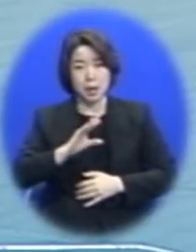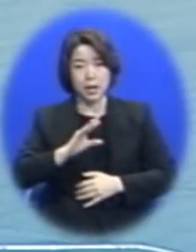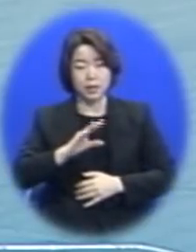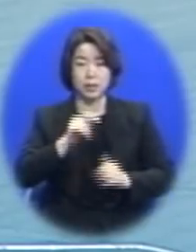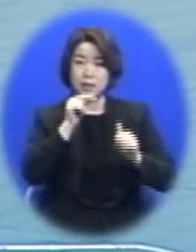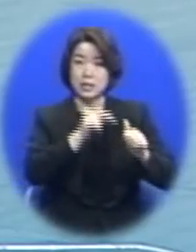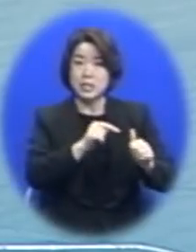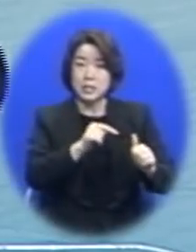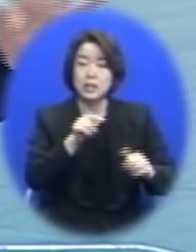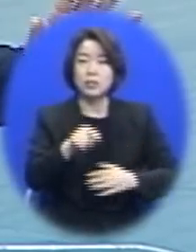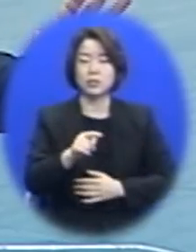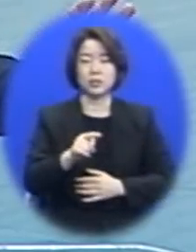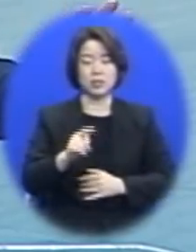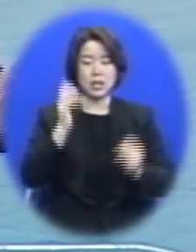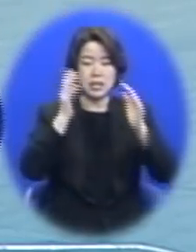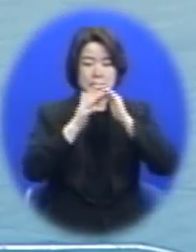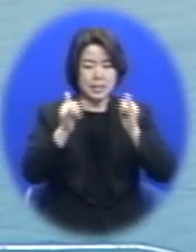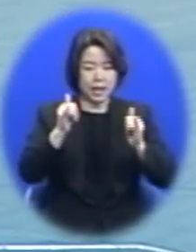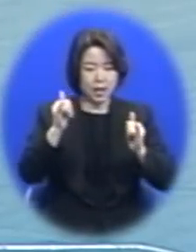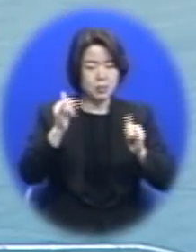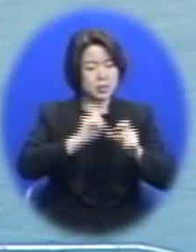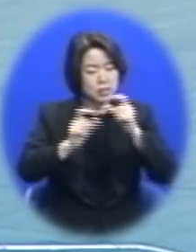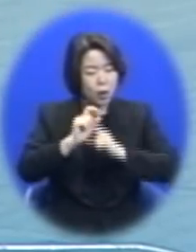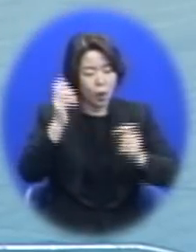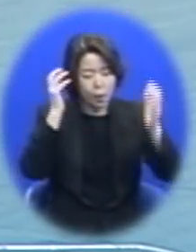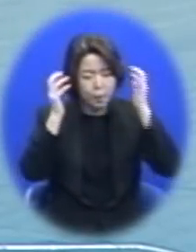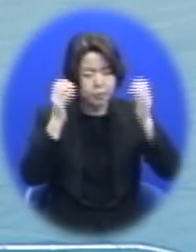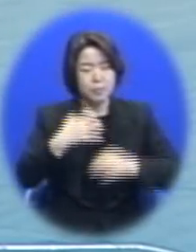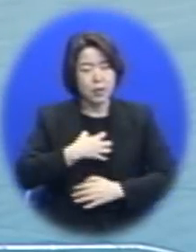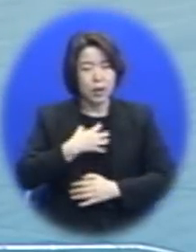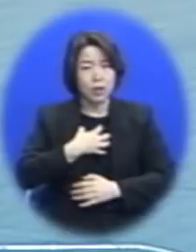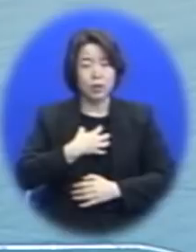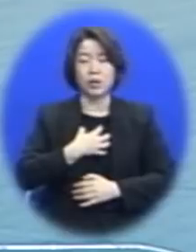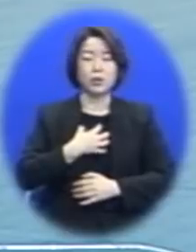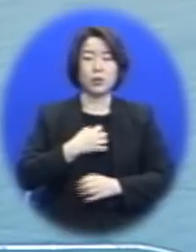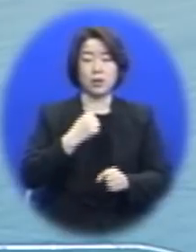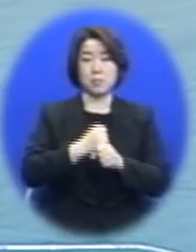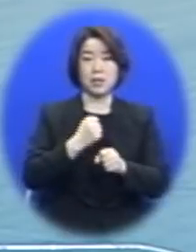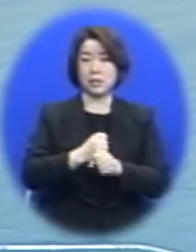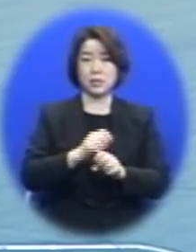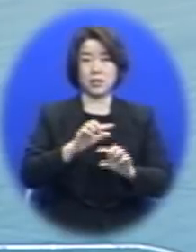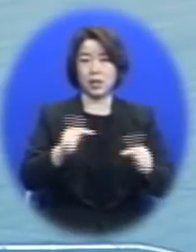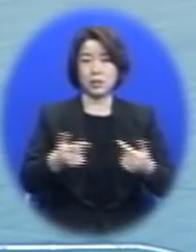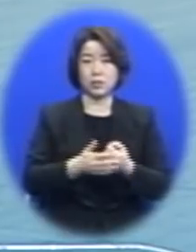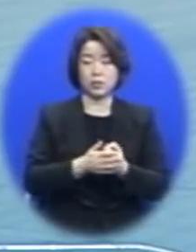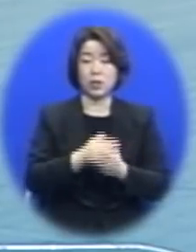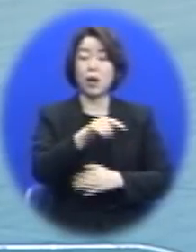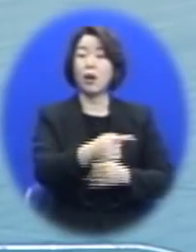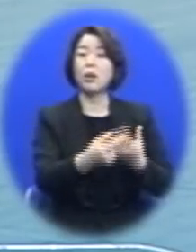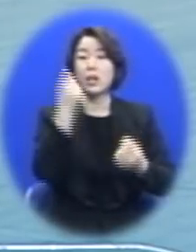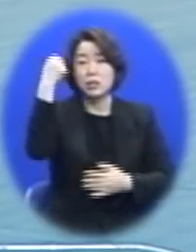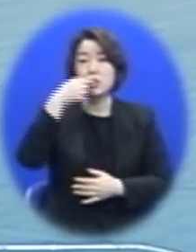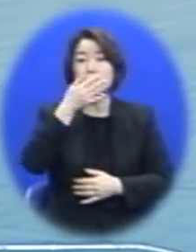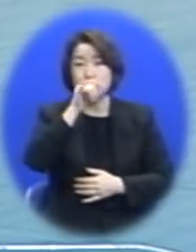사람을 더욱 괴롭게 하려고 하 심 이 아닙니다 그렇게 느껴질 수도 있지만